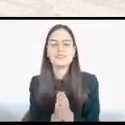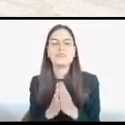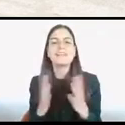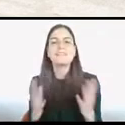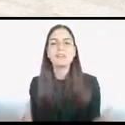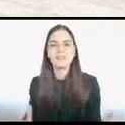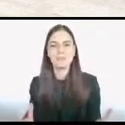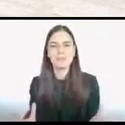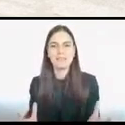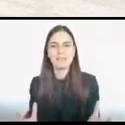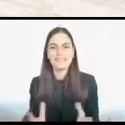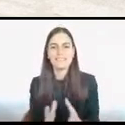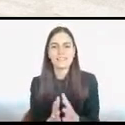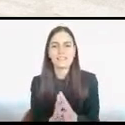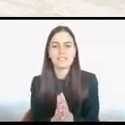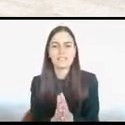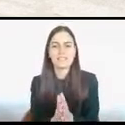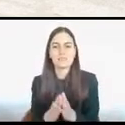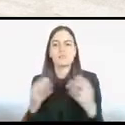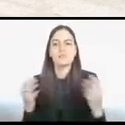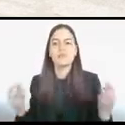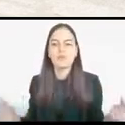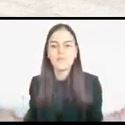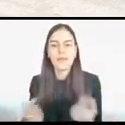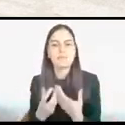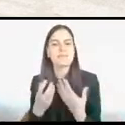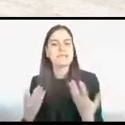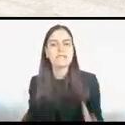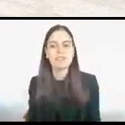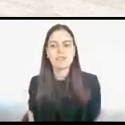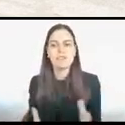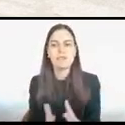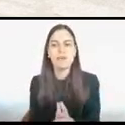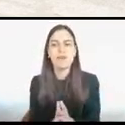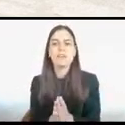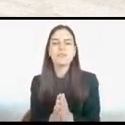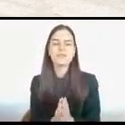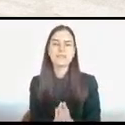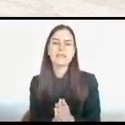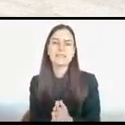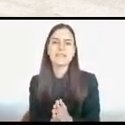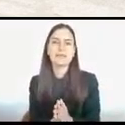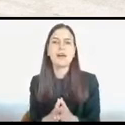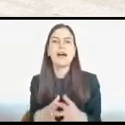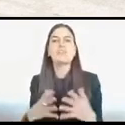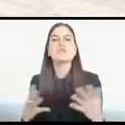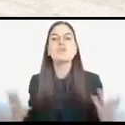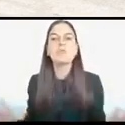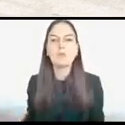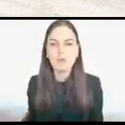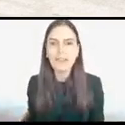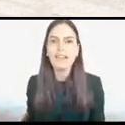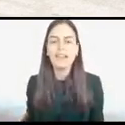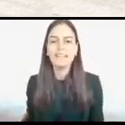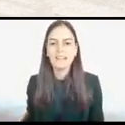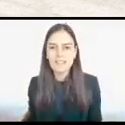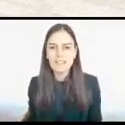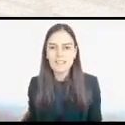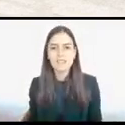les Français, on adore l'immobilier. C'est un investissement sur du long terme, c'est assez tangible. Donc, ça s'adresse vraiment à tout